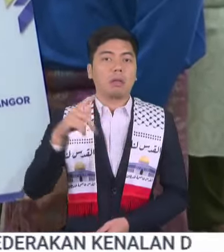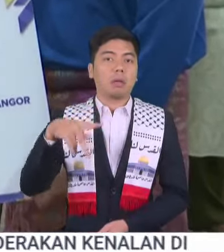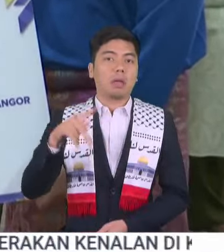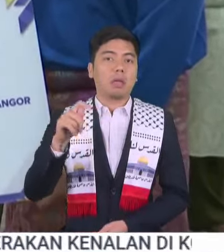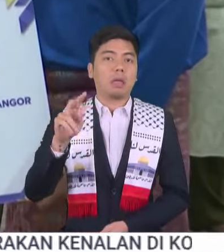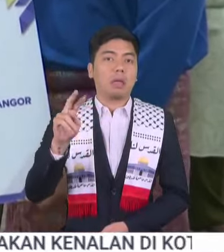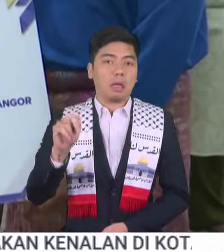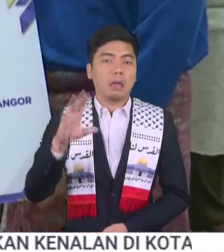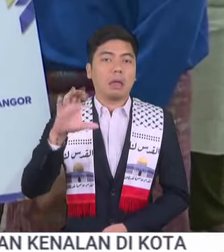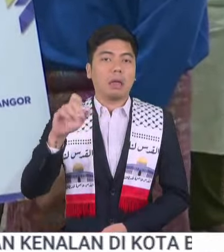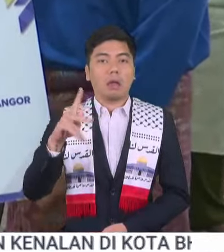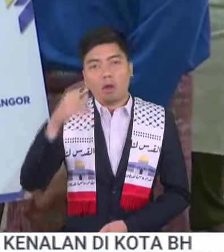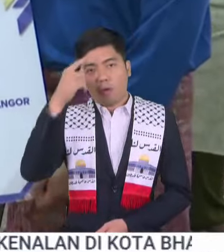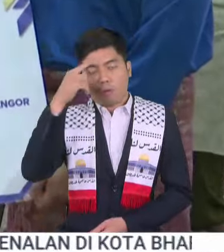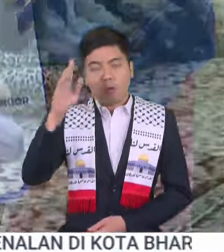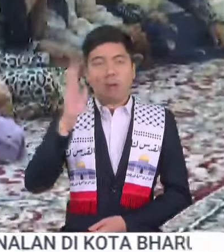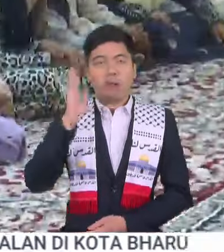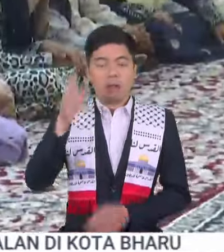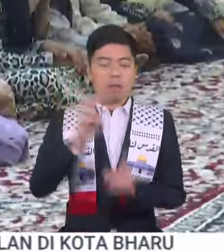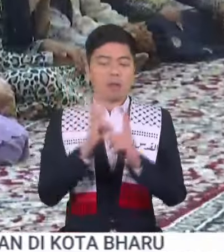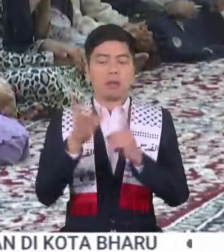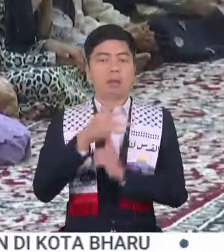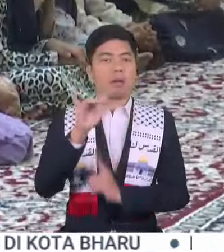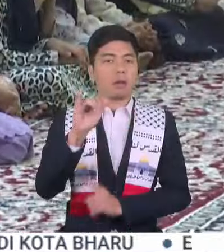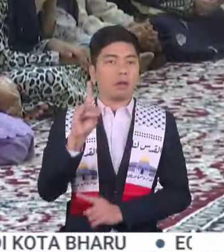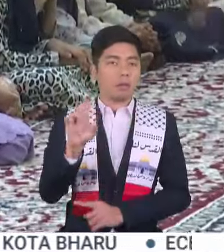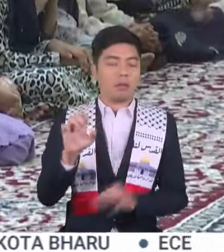khusus untuk kebajikan anak-anak yatim Selangor.